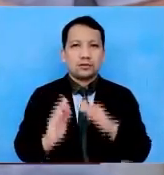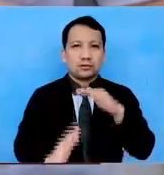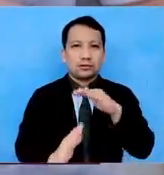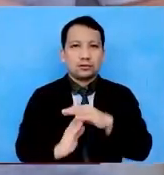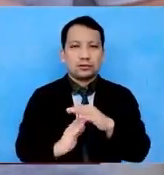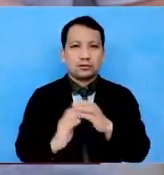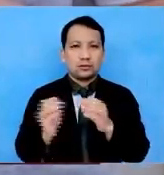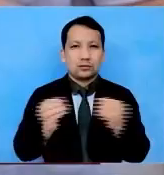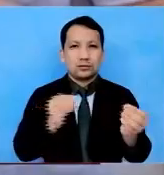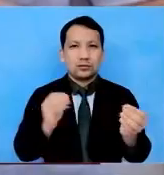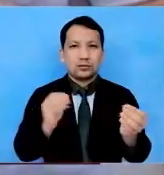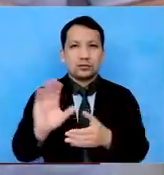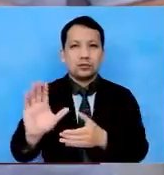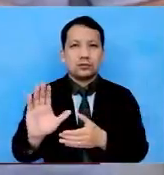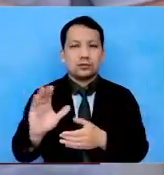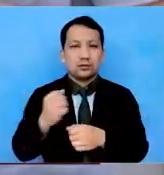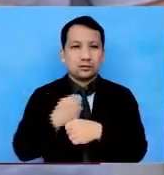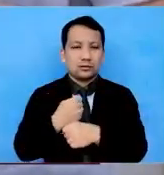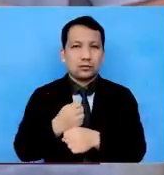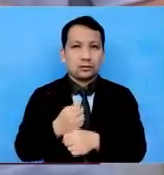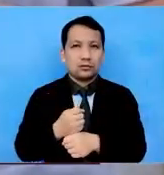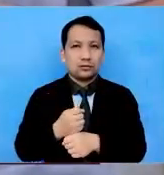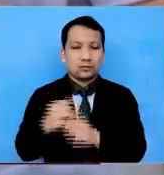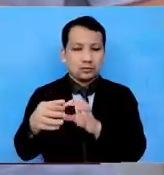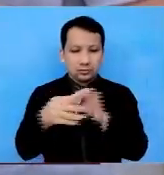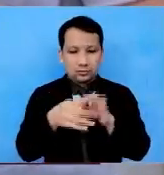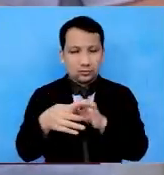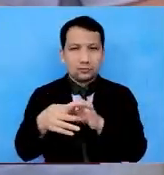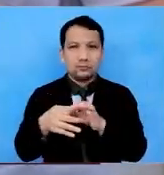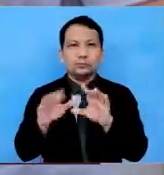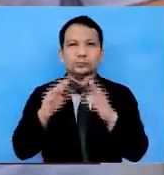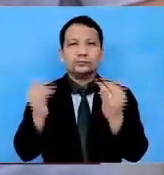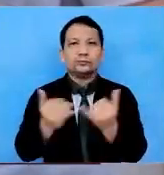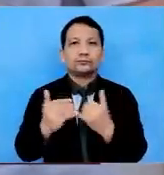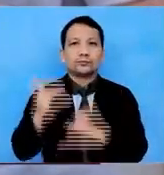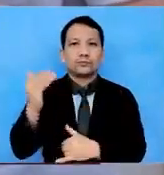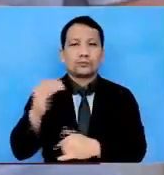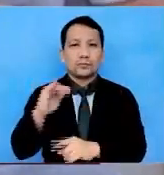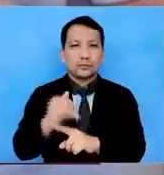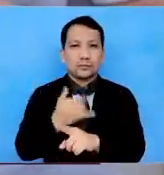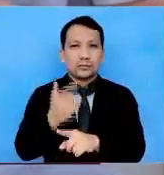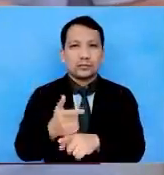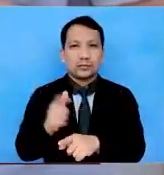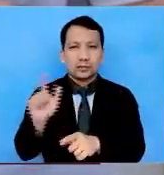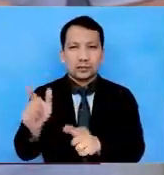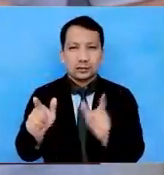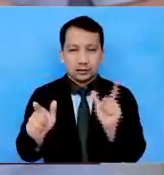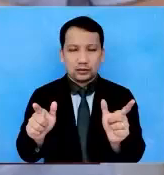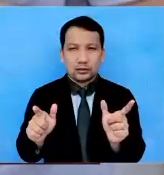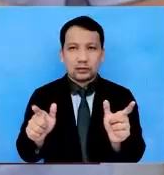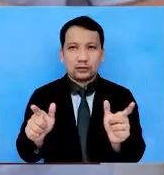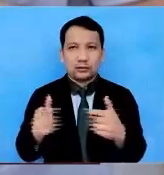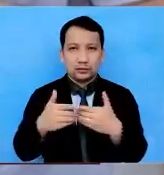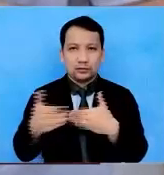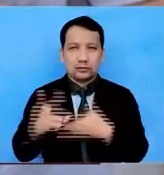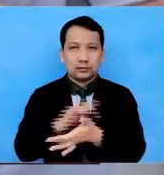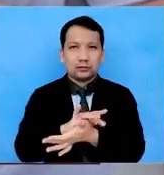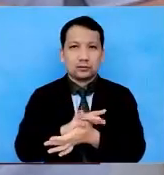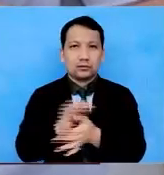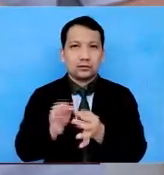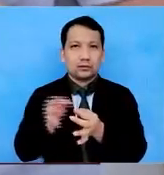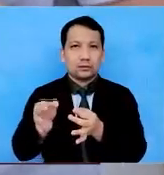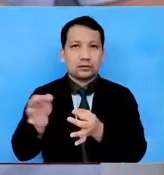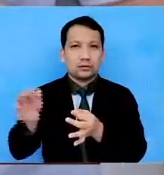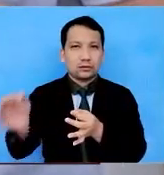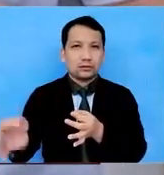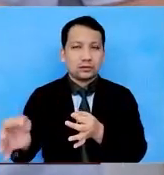transport operator na gumawa na lamang ng kooperatiba o korporasyon hanggang June 2020. Pero dahil sa pandemya, naurong ang deadline na